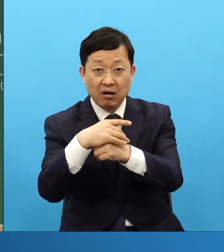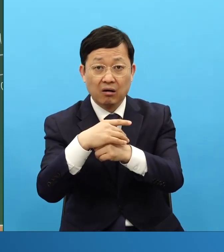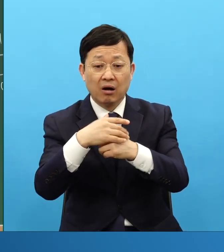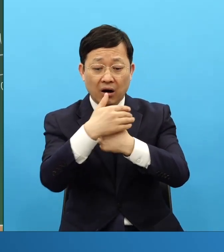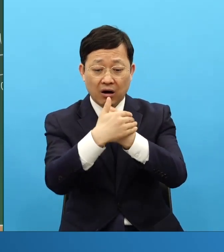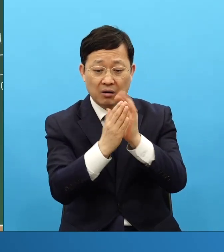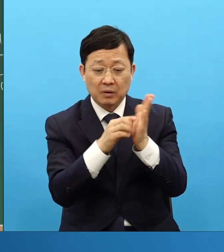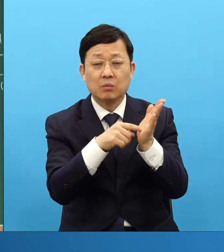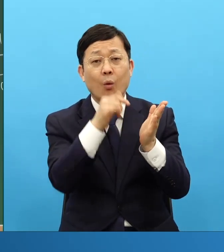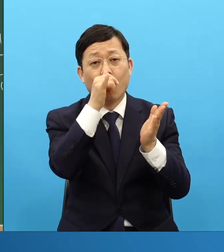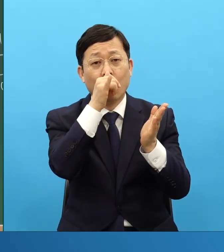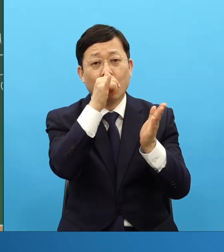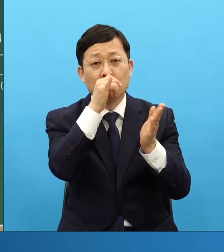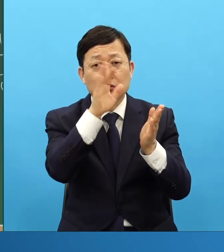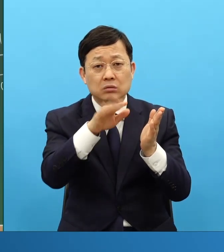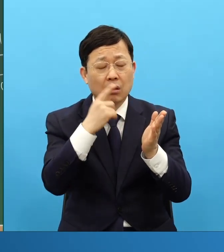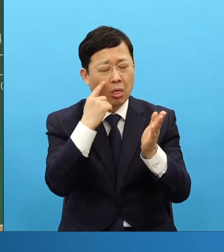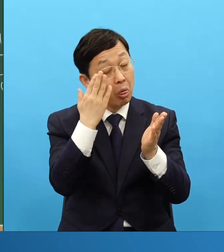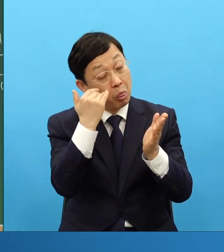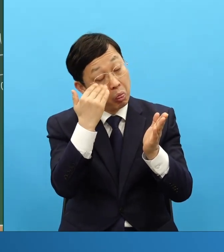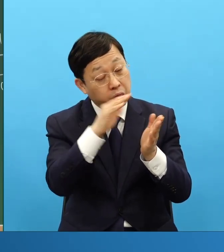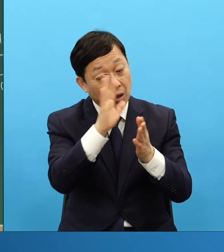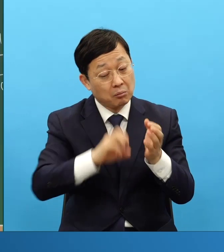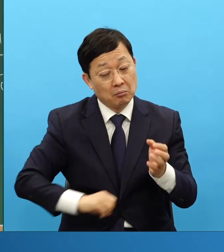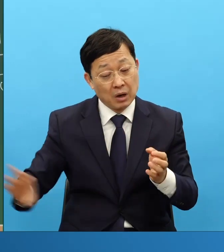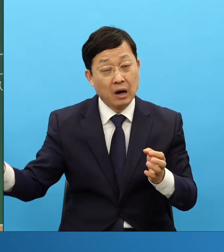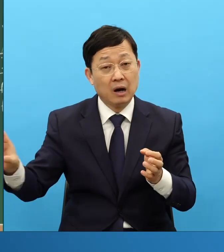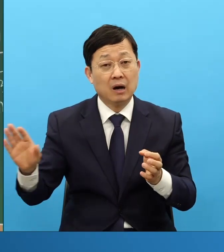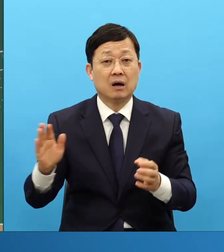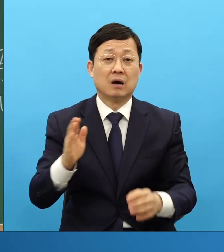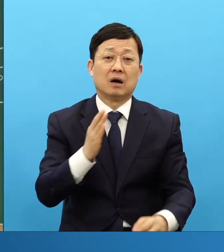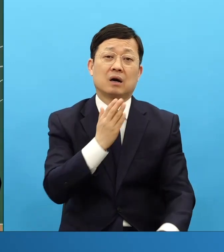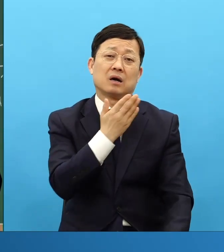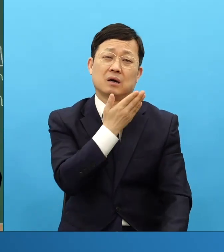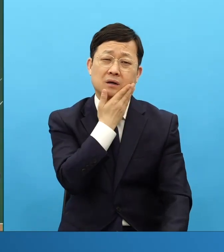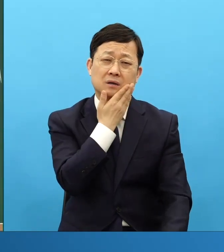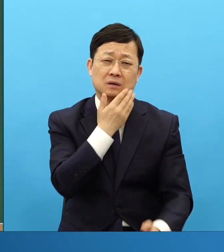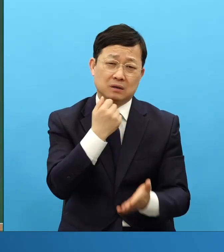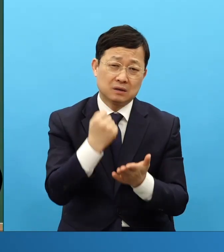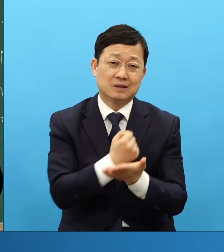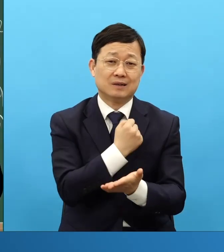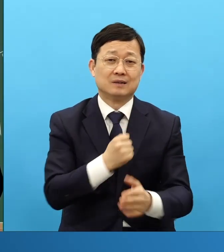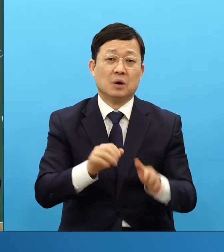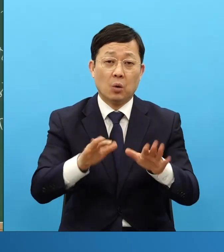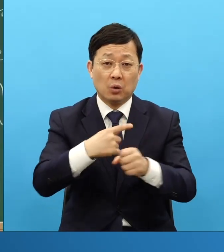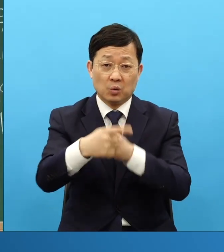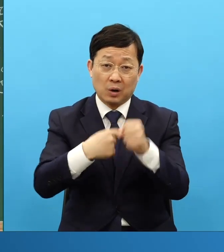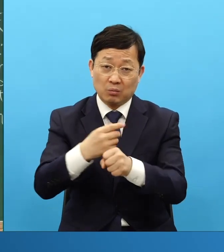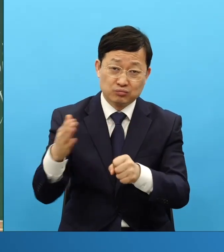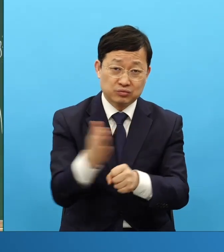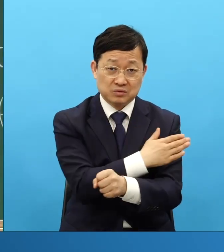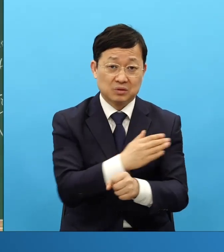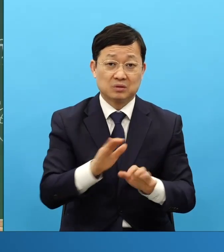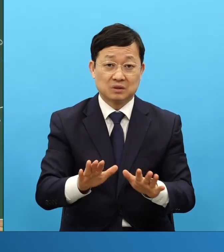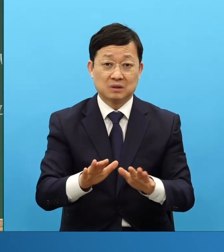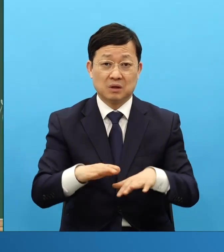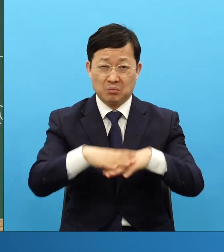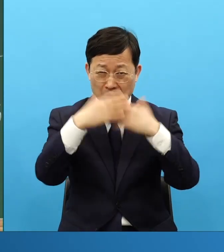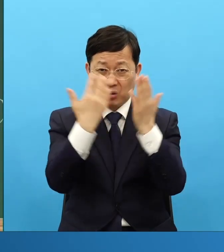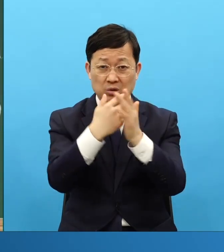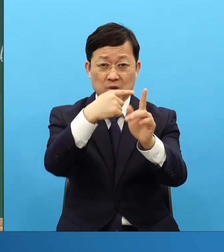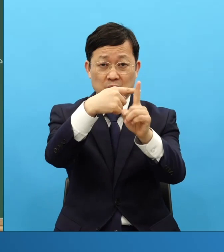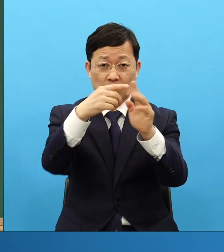답을 줬는데도 놓치고 있습니다. And so even though the Bible absolutely gave us an answer, we lose hold of it. 그래서 올해부터는 모든